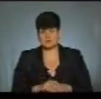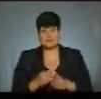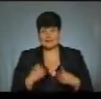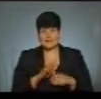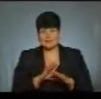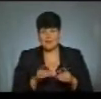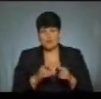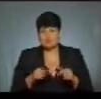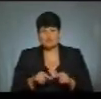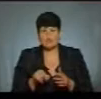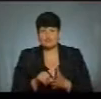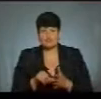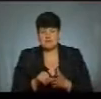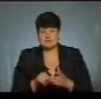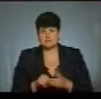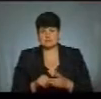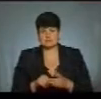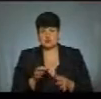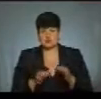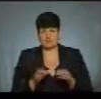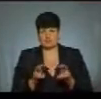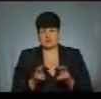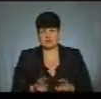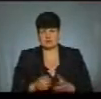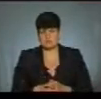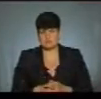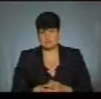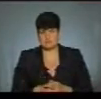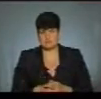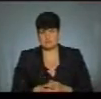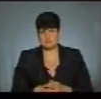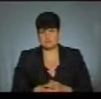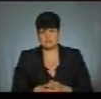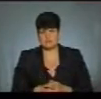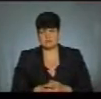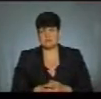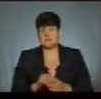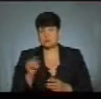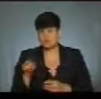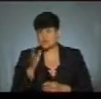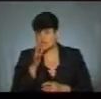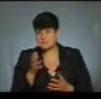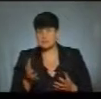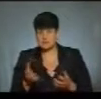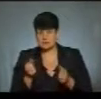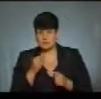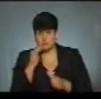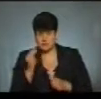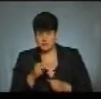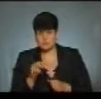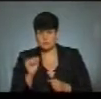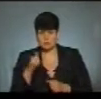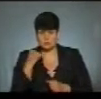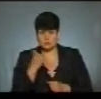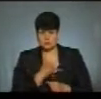організовую участь учасників судового засідання. А що ви робите? Якщо ви до цього часу... На той час я підтримую обвинувачення. То можна було передзвонити, знаєте? На